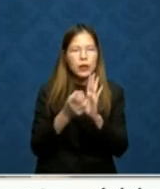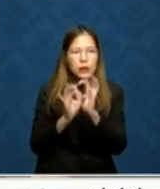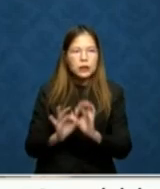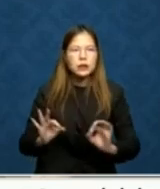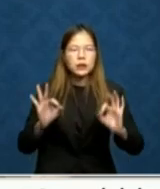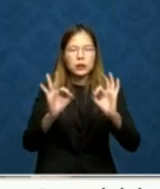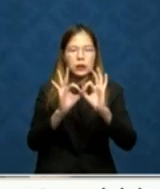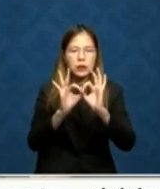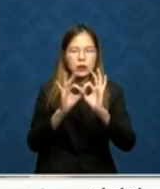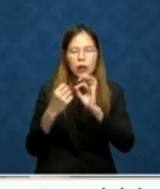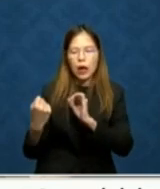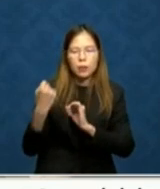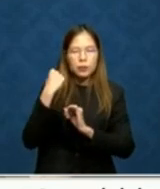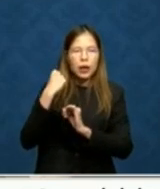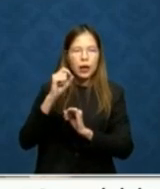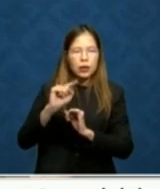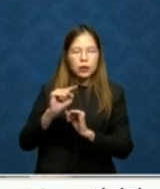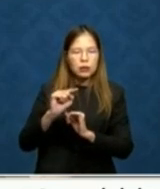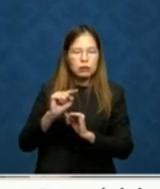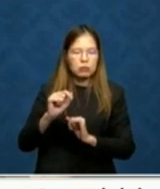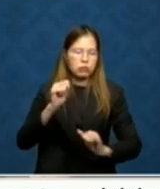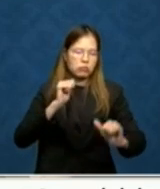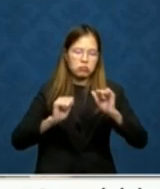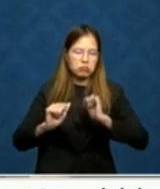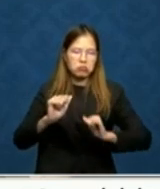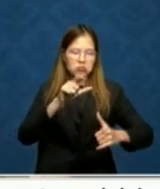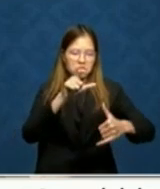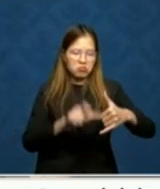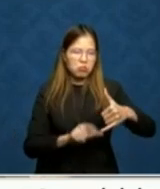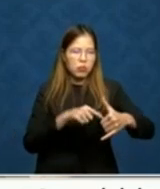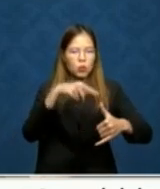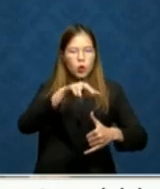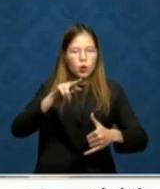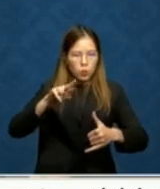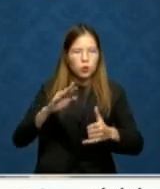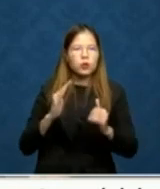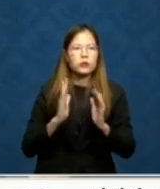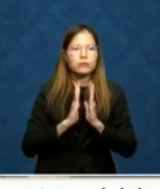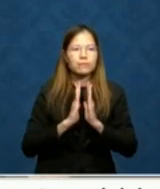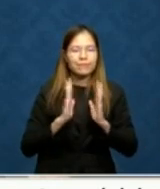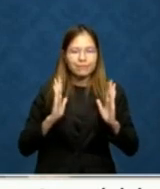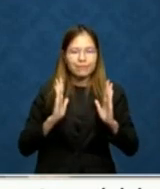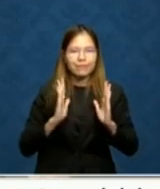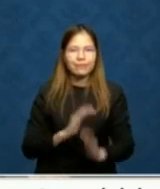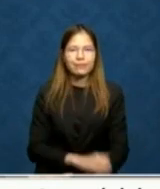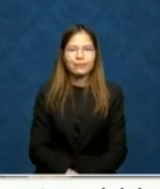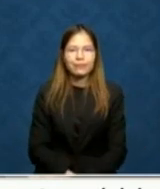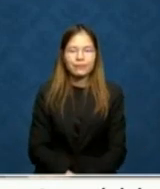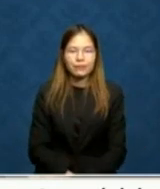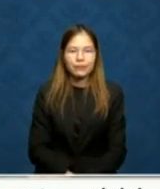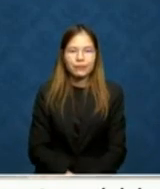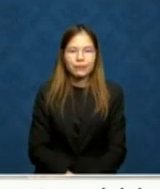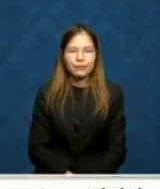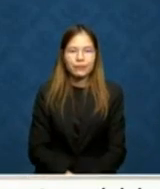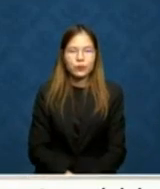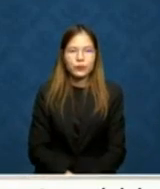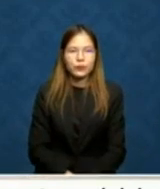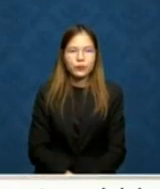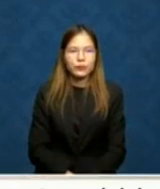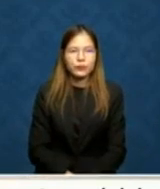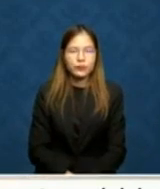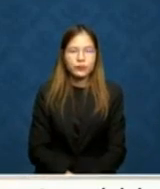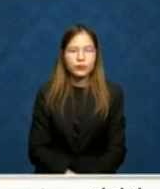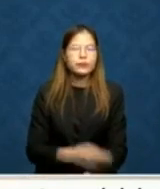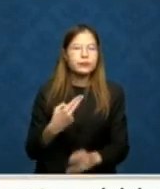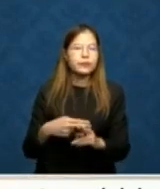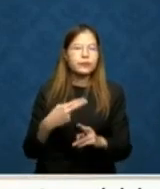สัมพันธ์เชิงอำนาจในพฤติกรรมการคุกคามทางเพศในพรบฉบับนี้ค่ะขอบคุณค่ะ ครับขอบคุณครับต่อไปท่านศิริร